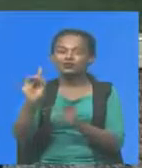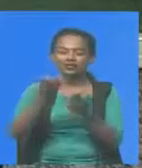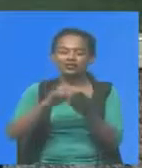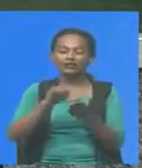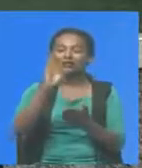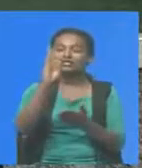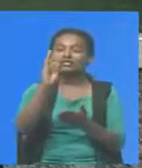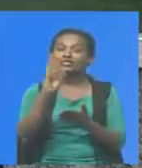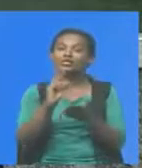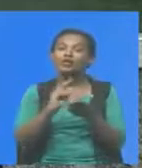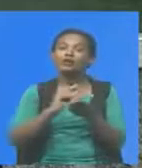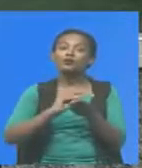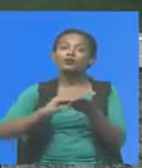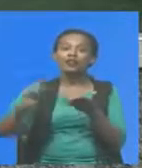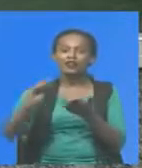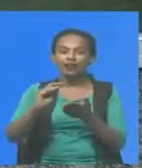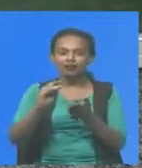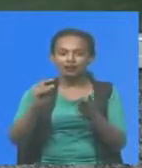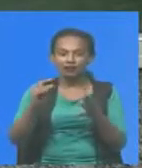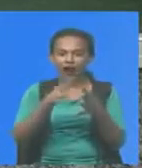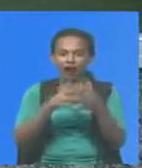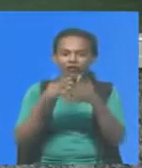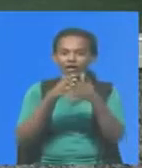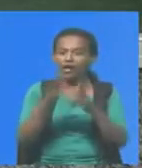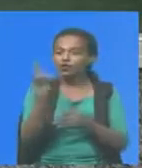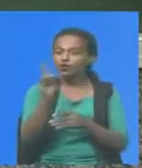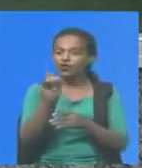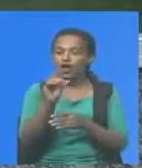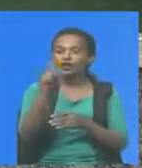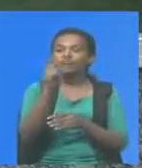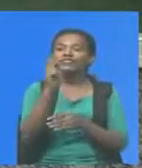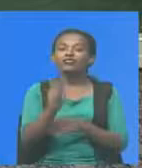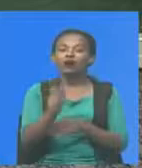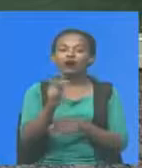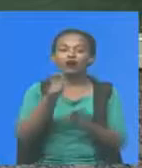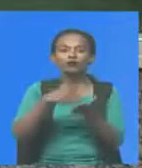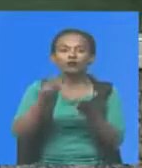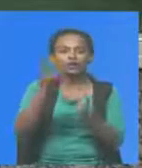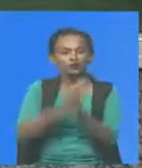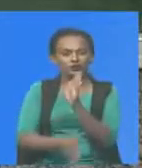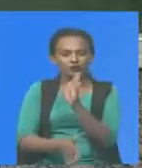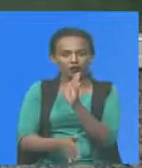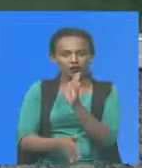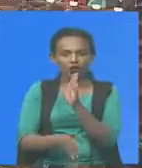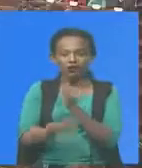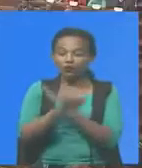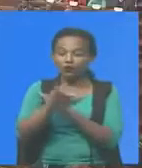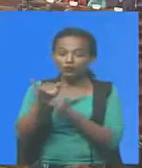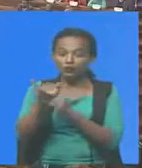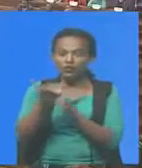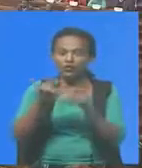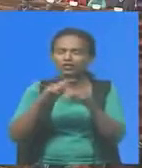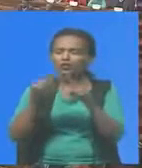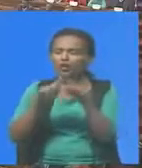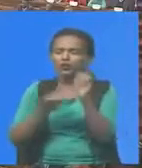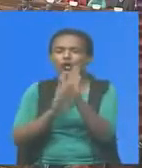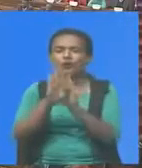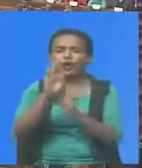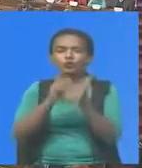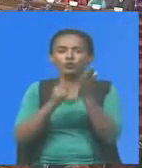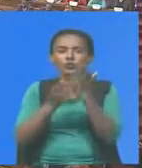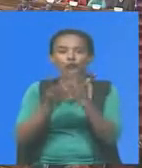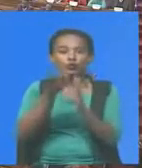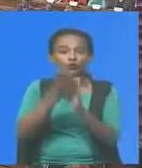688.6 ሚሊዮን የአሜሪካን ዶላር ዕዳ ክፍያ ተፈጽሟል። በተመሳሳይ ለተለያዩ የልማት ፕሮግራሞች